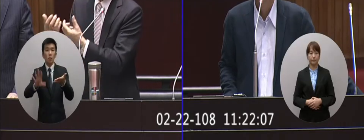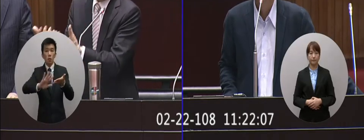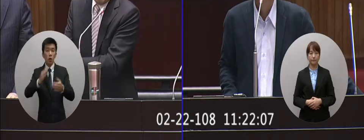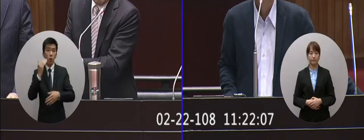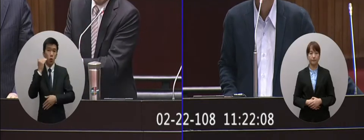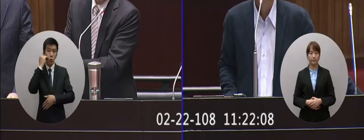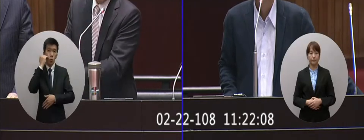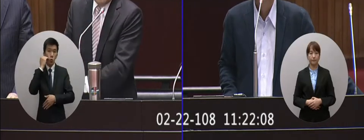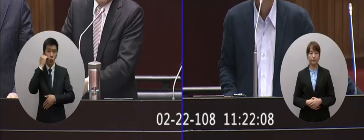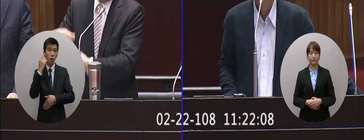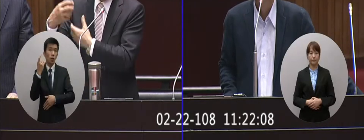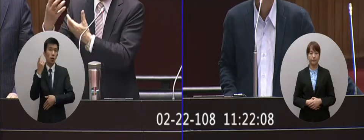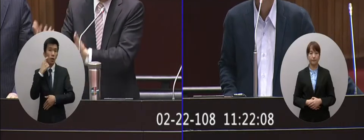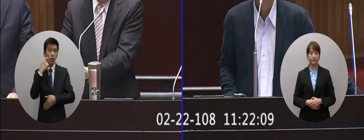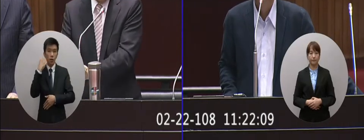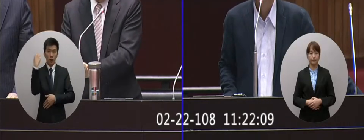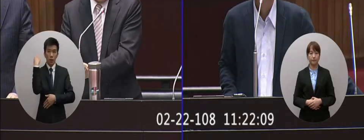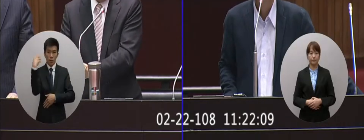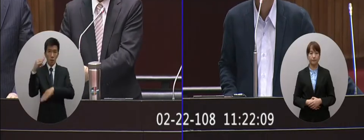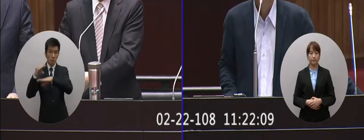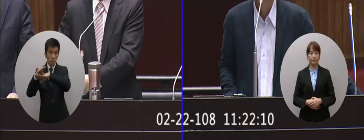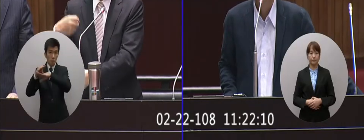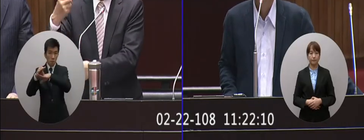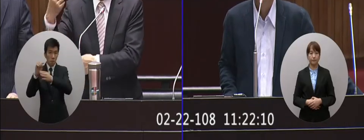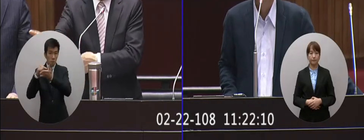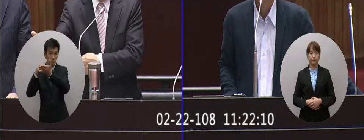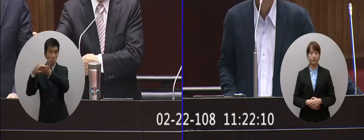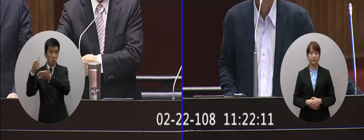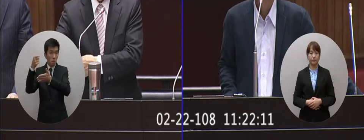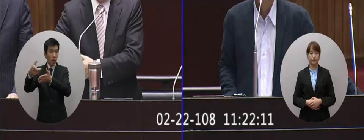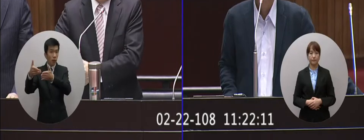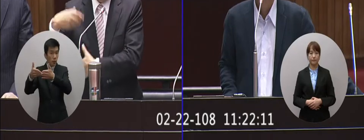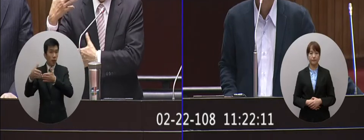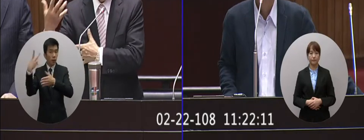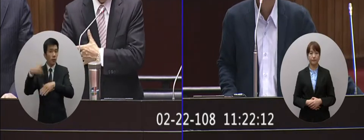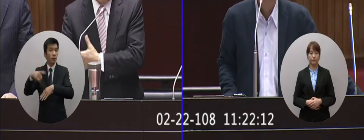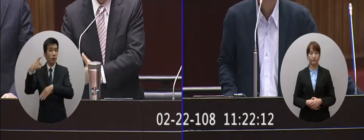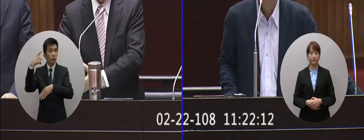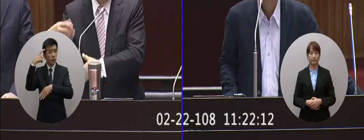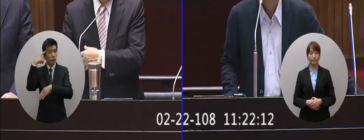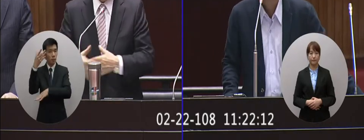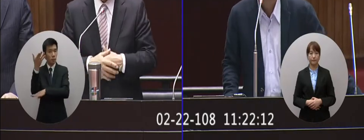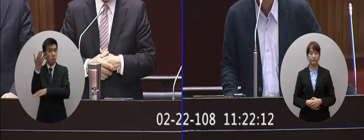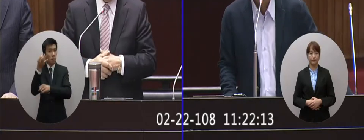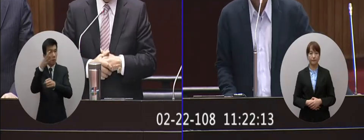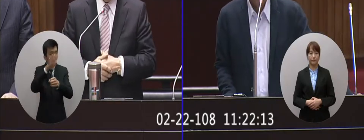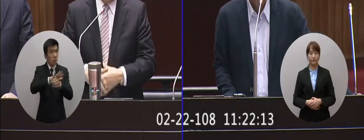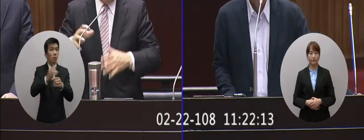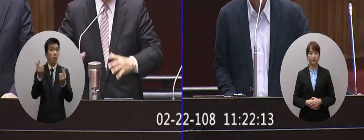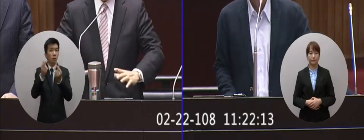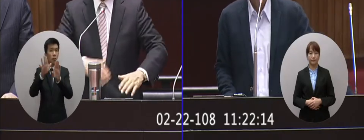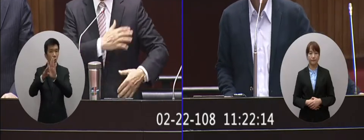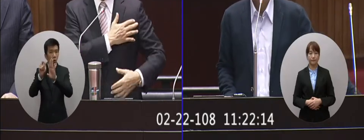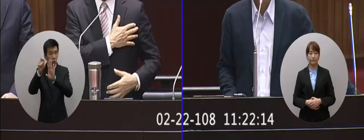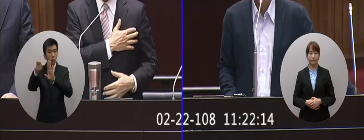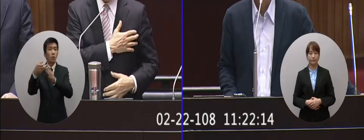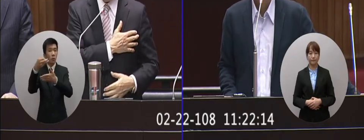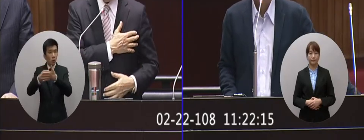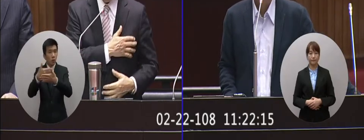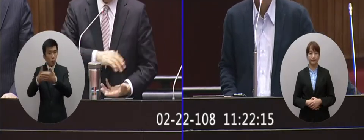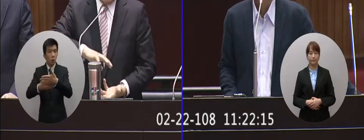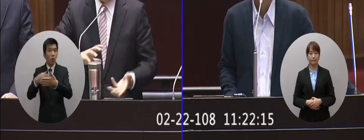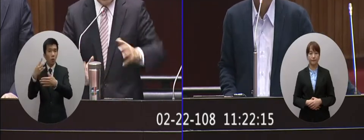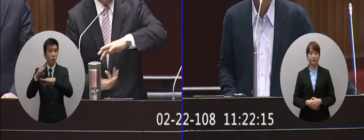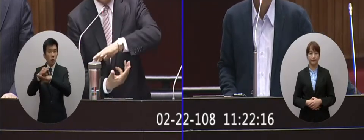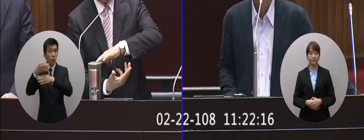样来甲补？伊买新车需要纳的遐个。关税会不税，让伊减轻负